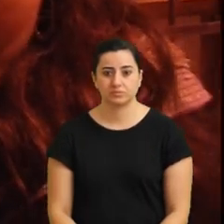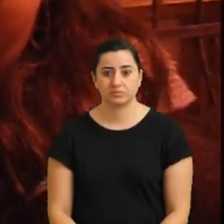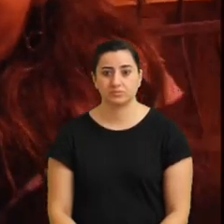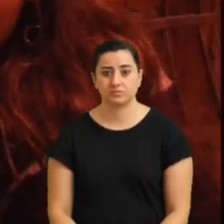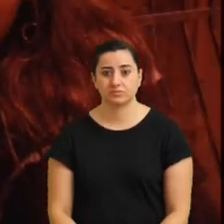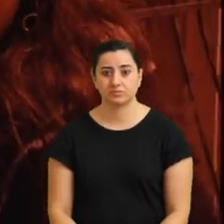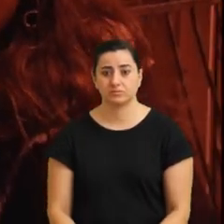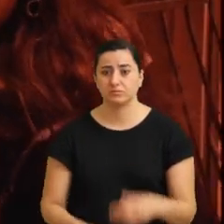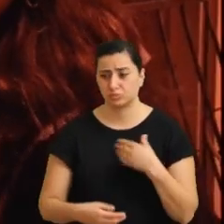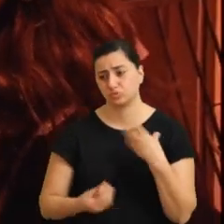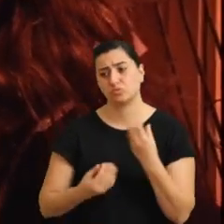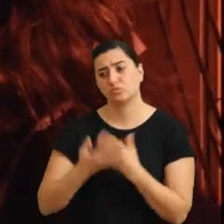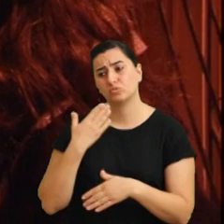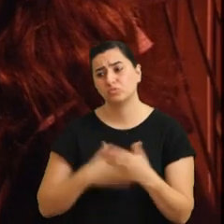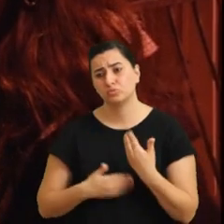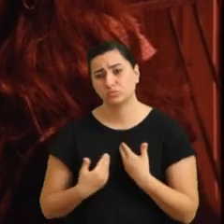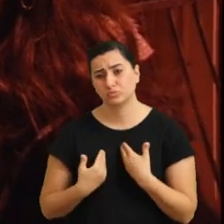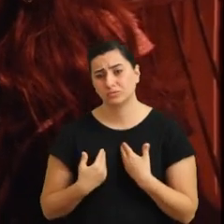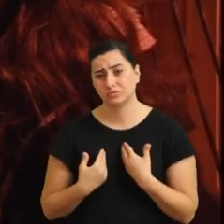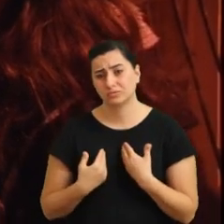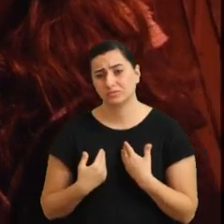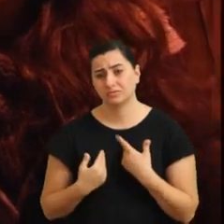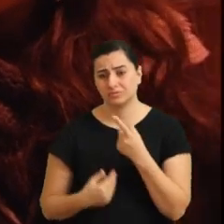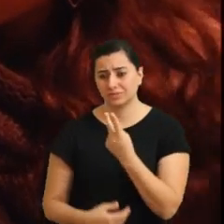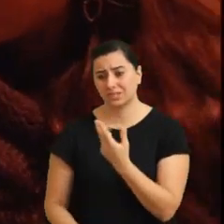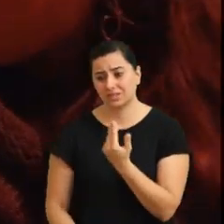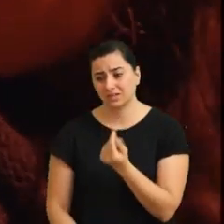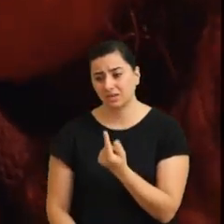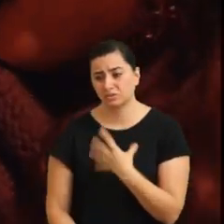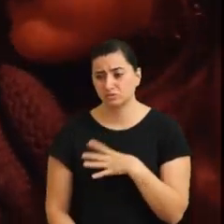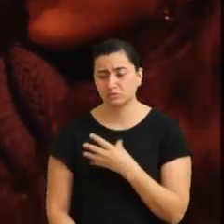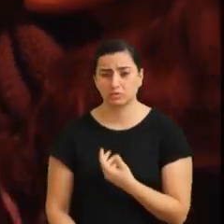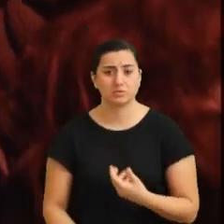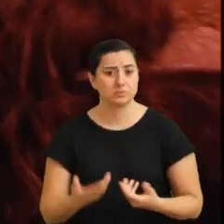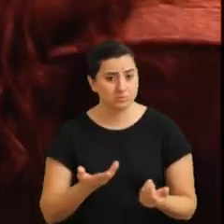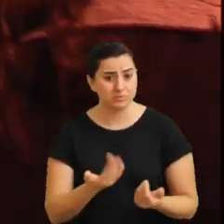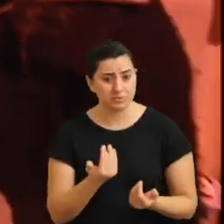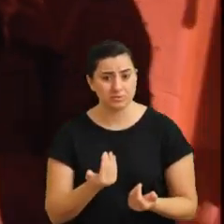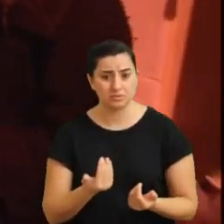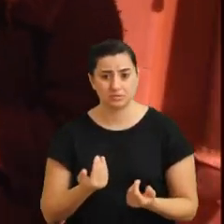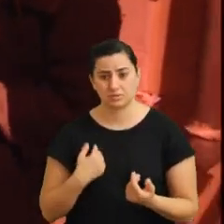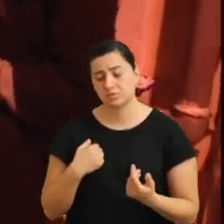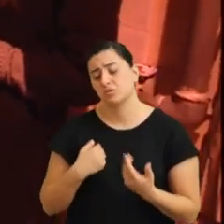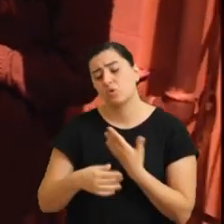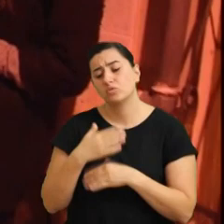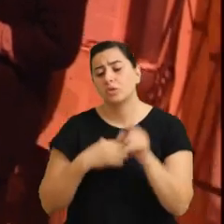Ya Mert yoruldum ben burada zaten. Sen benden 2 lira istiyorsun ya. 2 lira istiyorum senin yorgunluğuna.